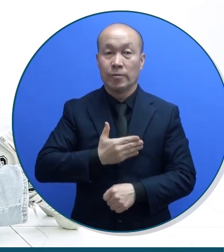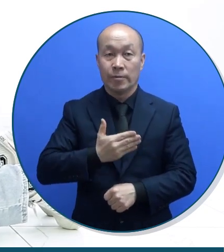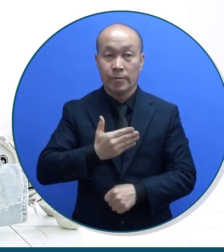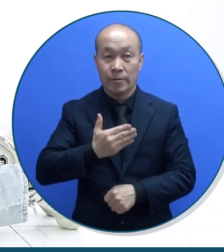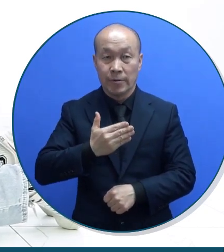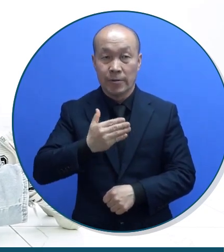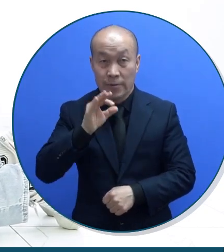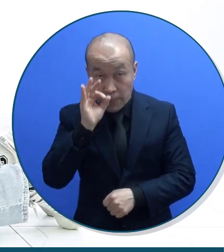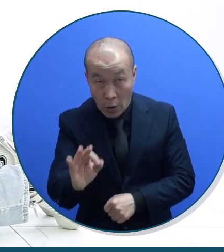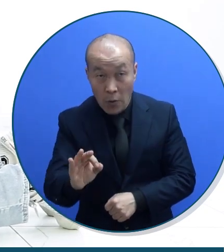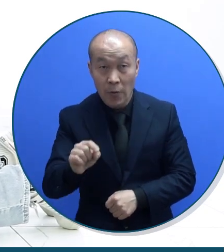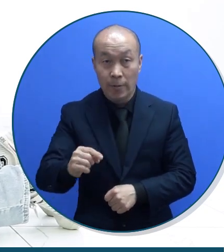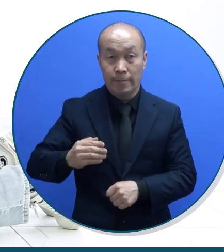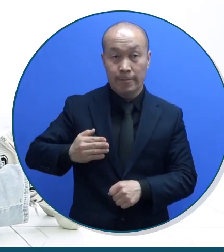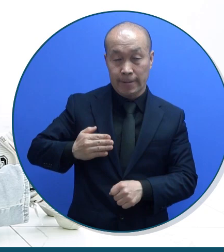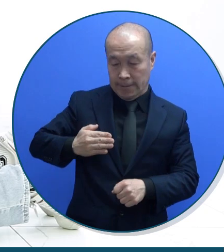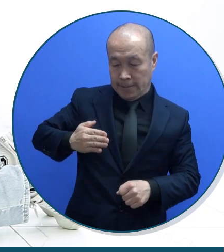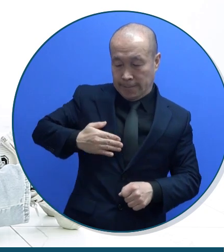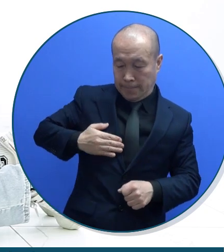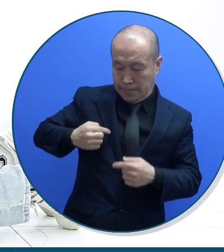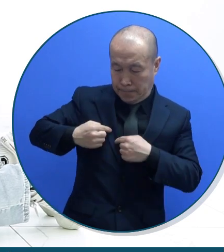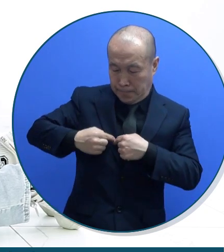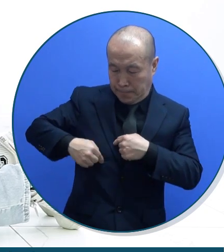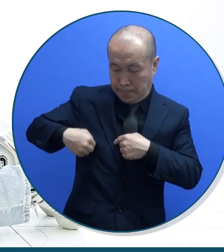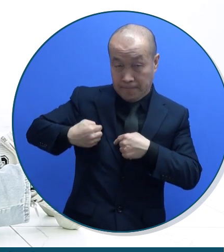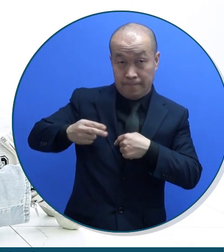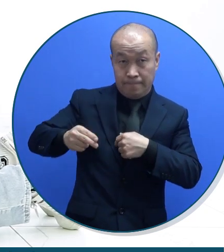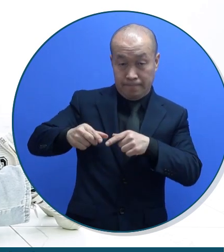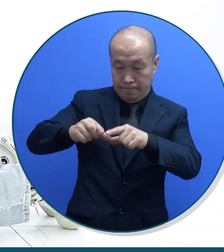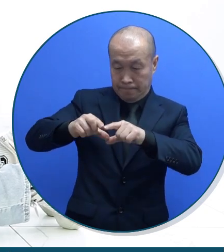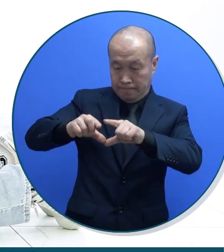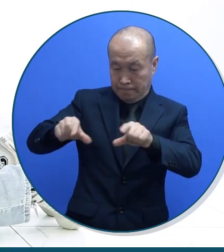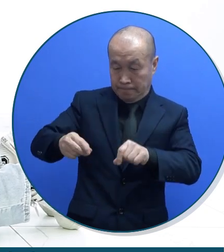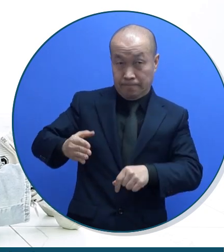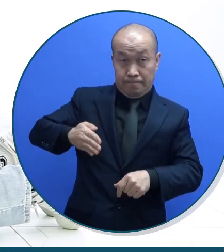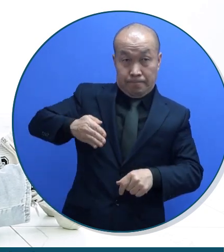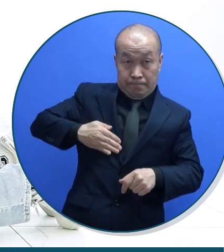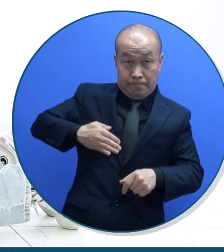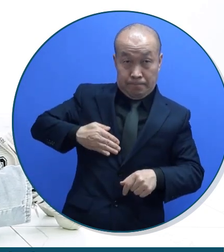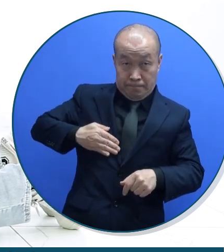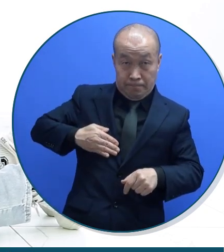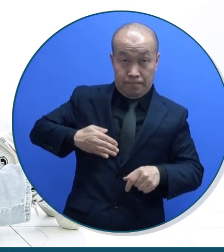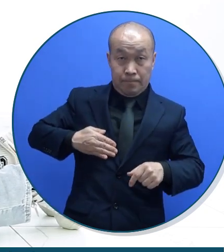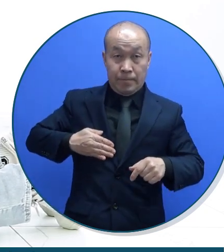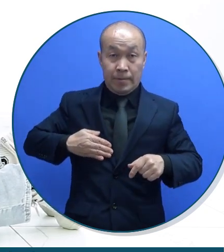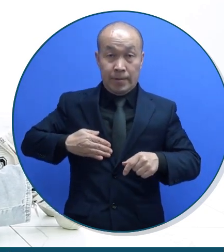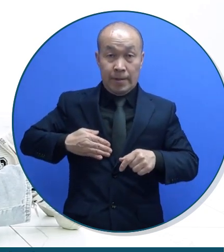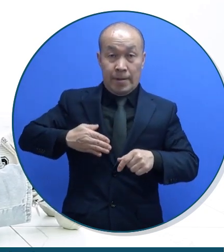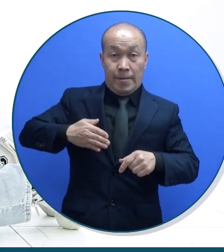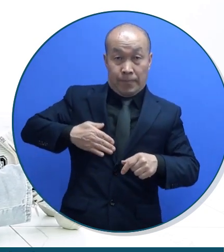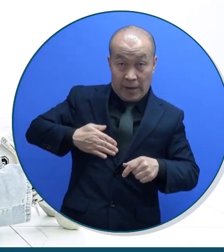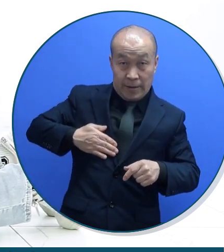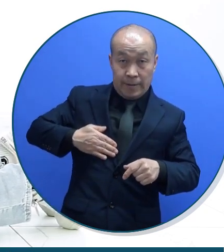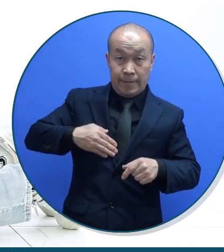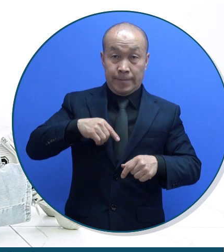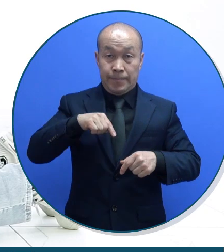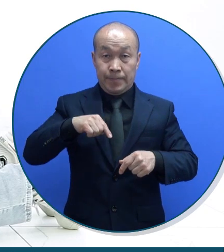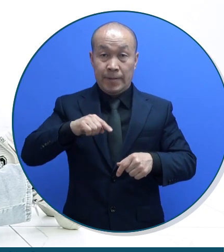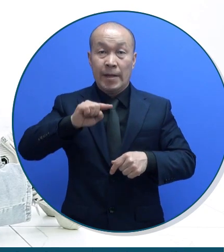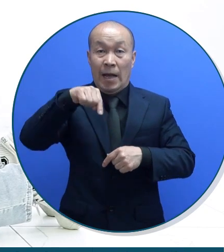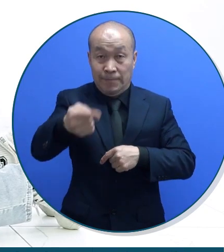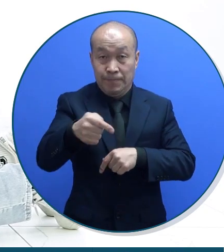패드를 꺼내 환자의 가슴에 붙이는데 패드를 붙이는 중에도 가슴 압박을 멈추지 않아야